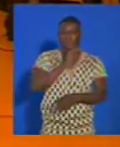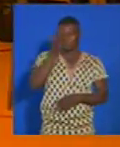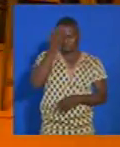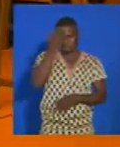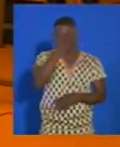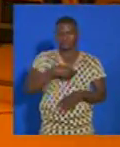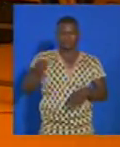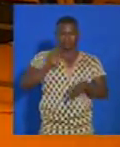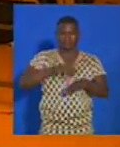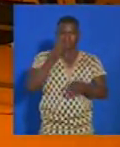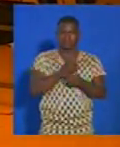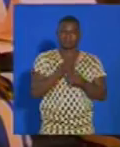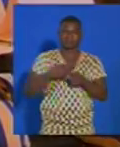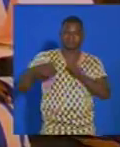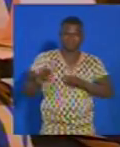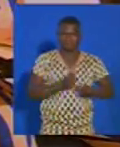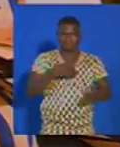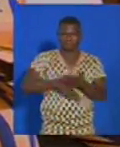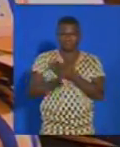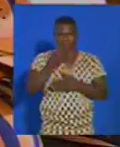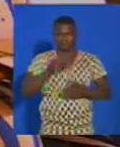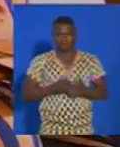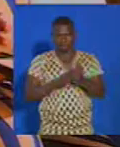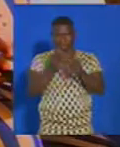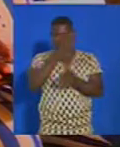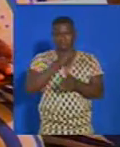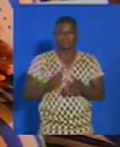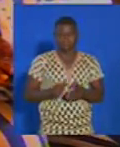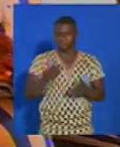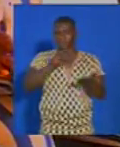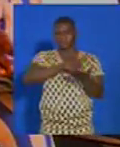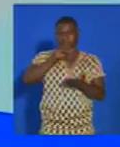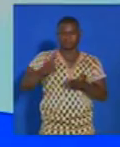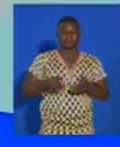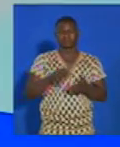activités des collectivités dans leur conduite du processus de décentralisation.